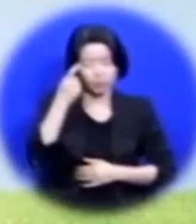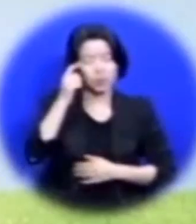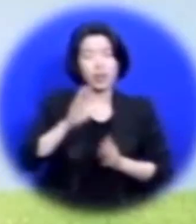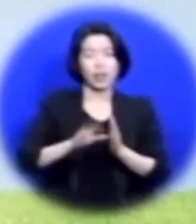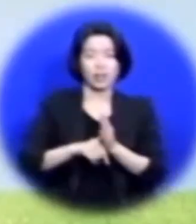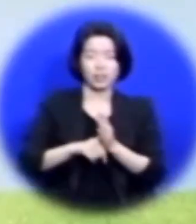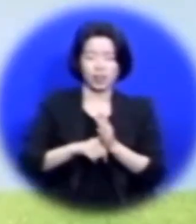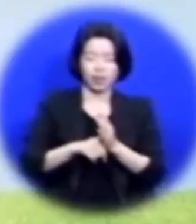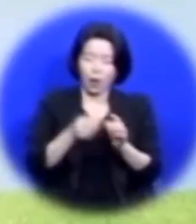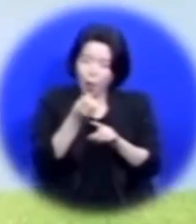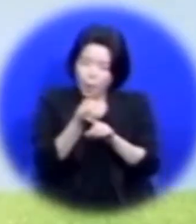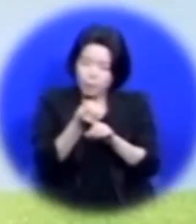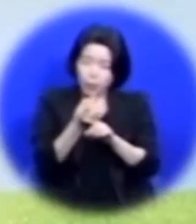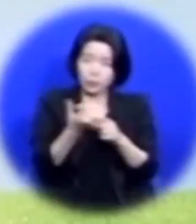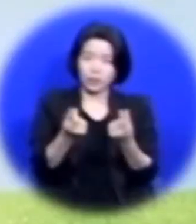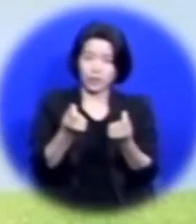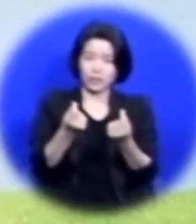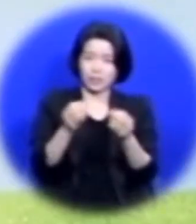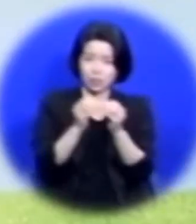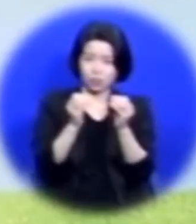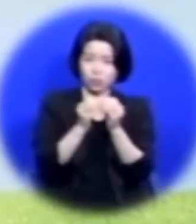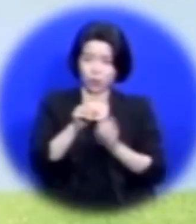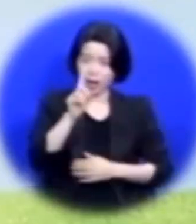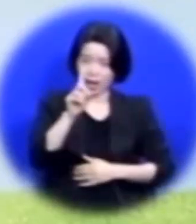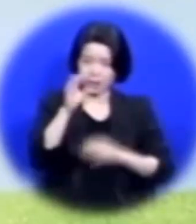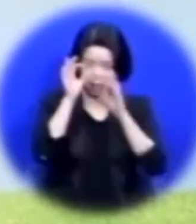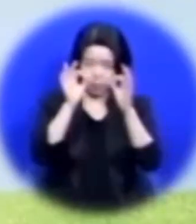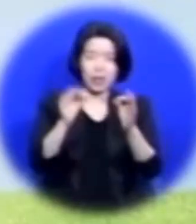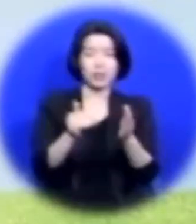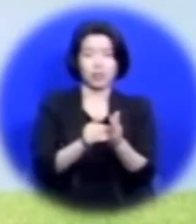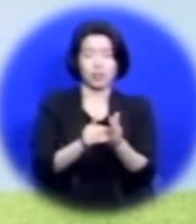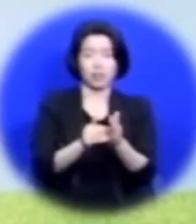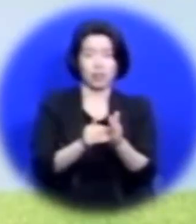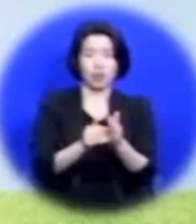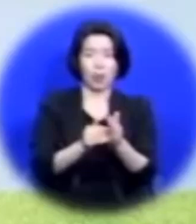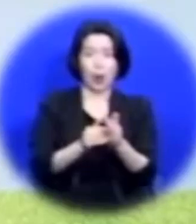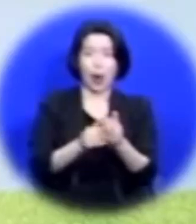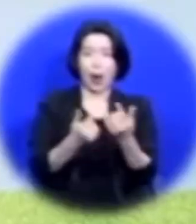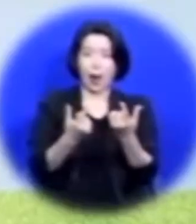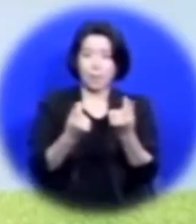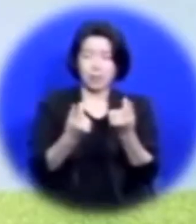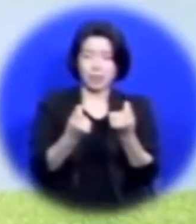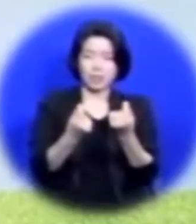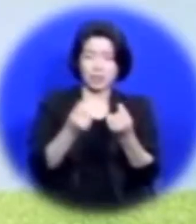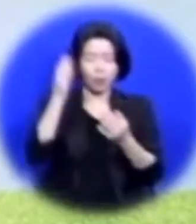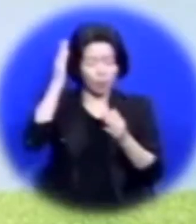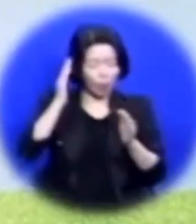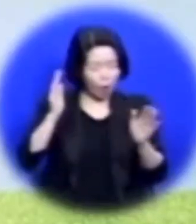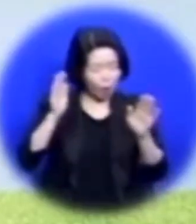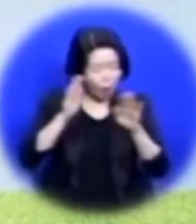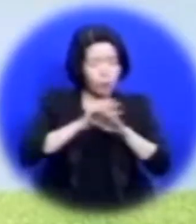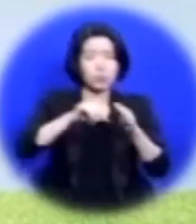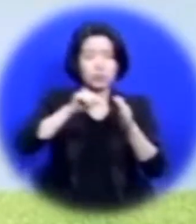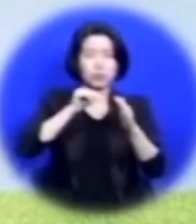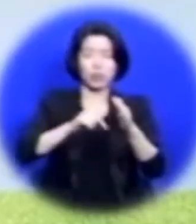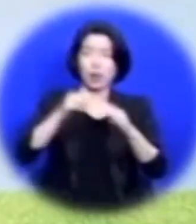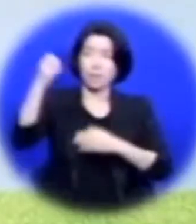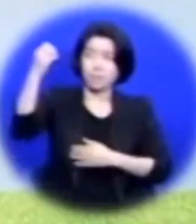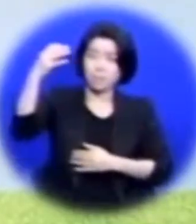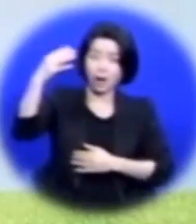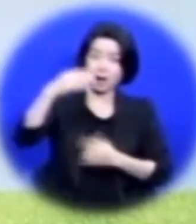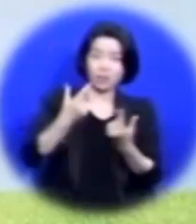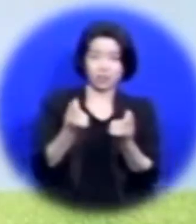보속 같은 구조를 하나 봤습니다 맞지 흐 건 같은 곳에 빛이 비쳐 오는 것처럼